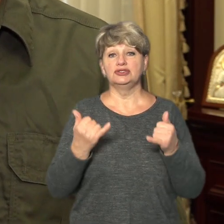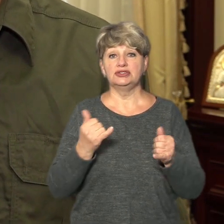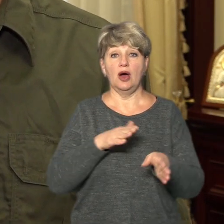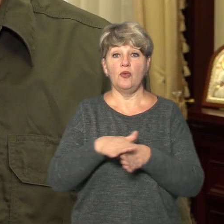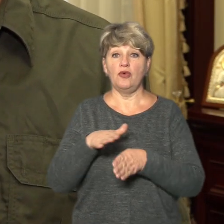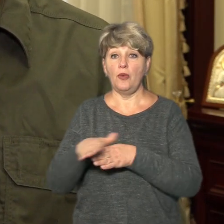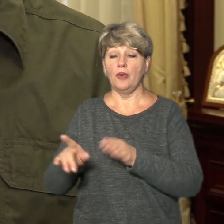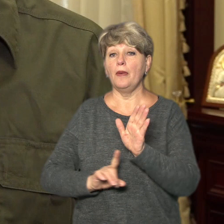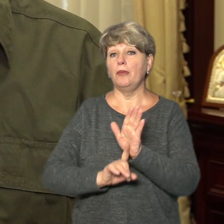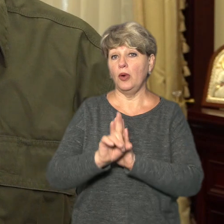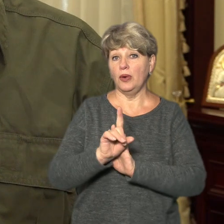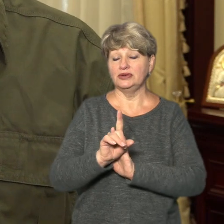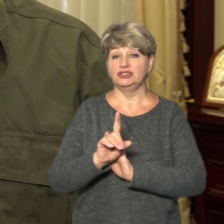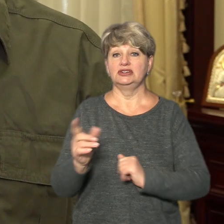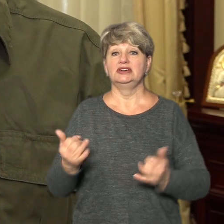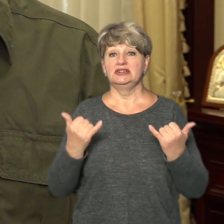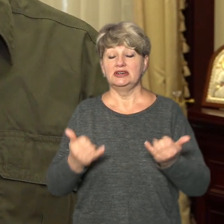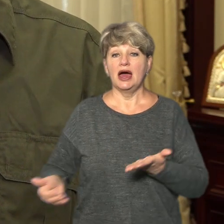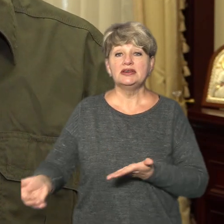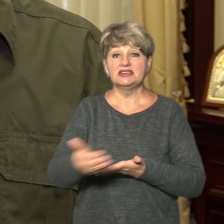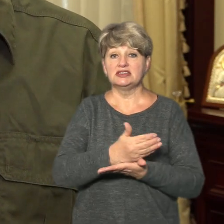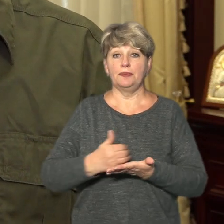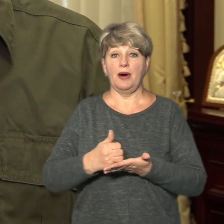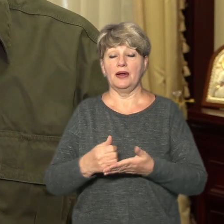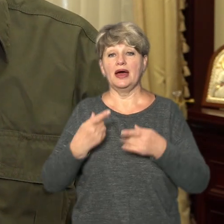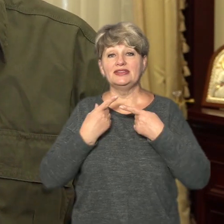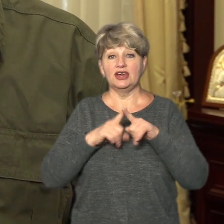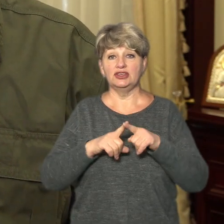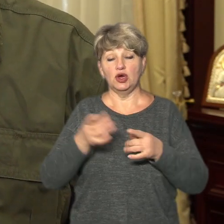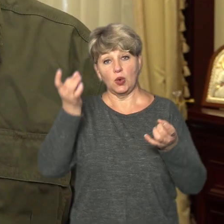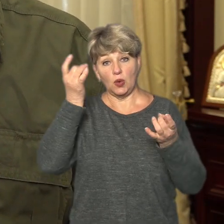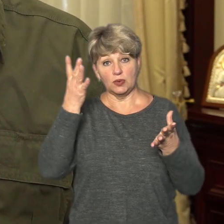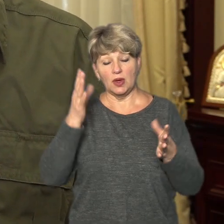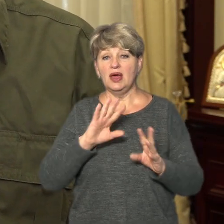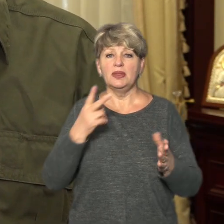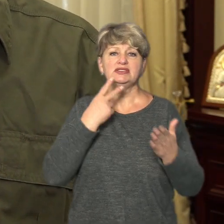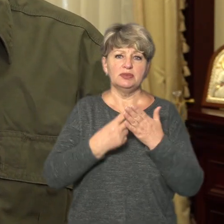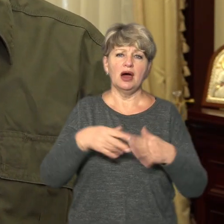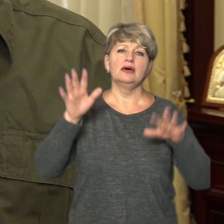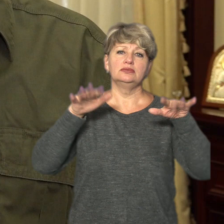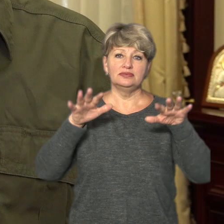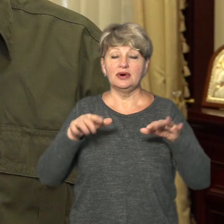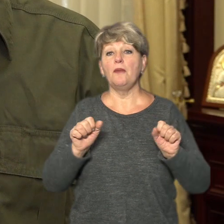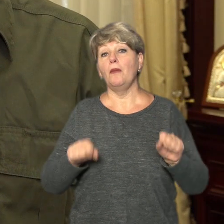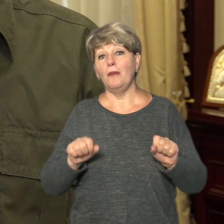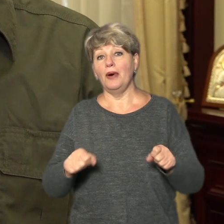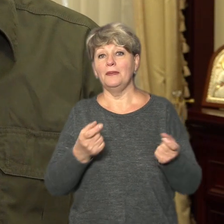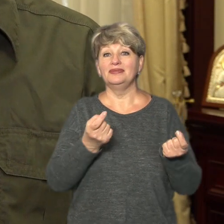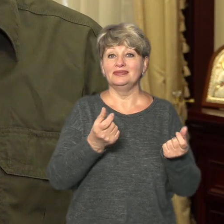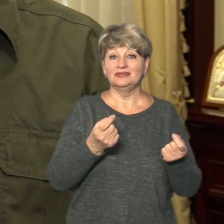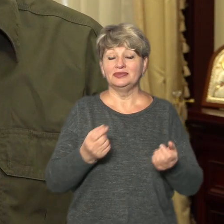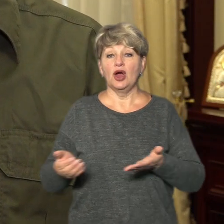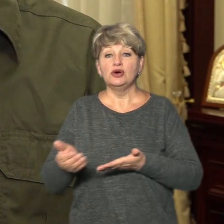почали ми здійснювати збір врожаю технічної культури Не дивлячись на те що дощі Можливо трошки процес